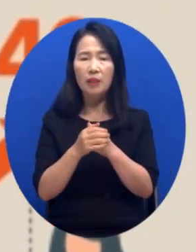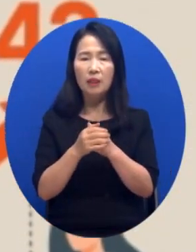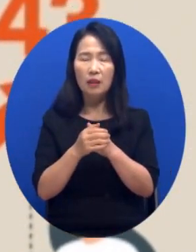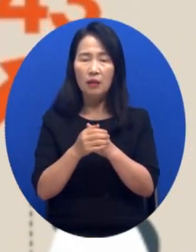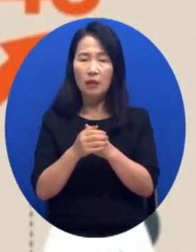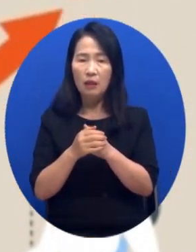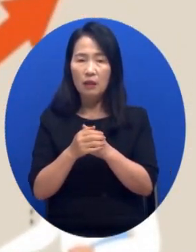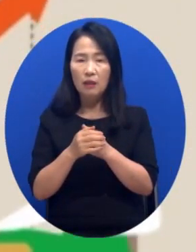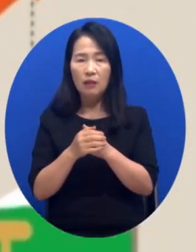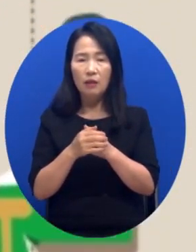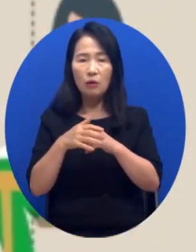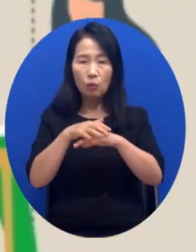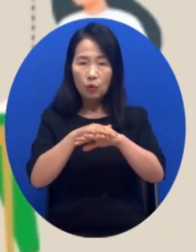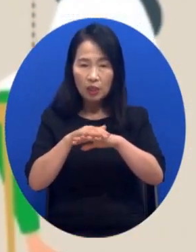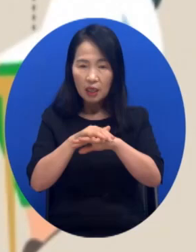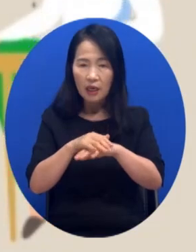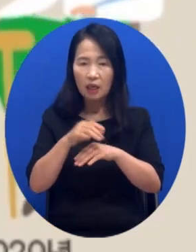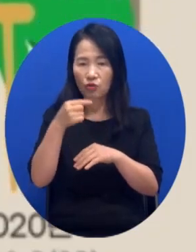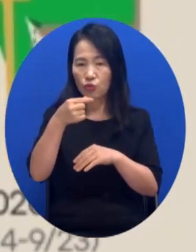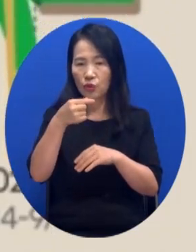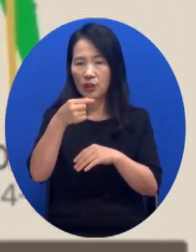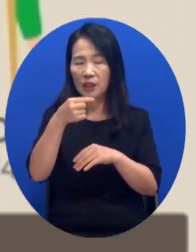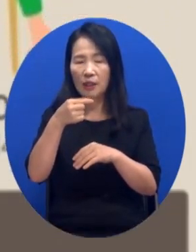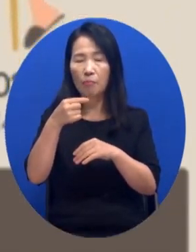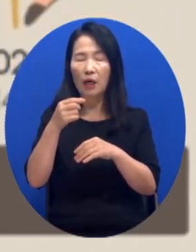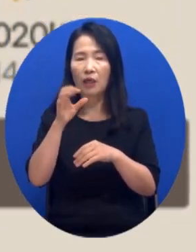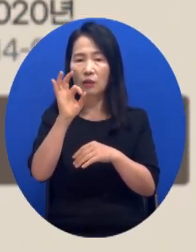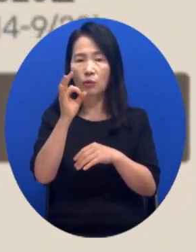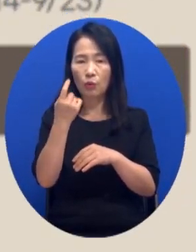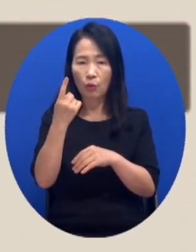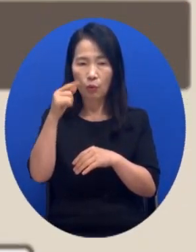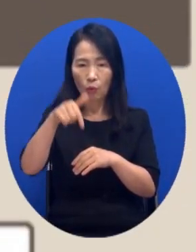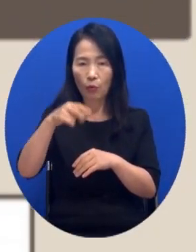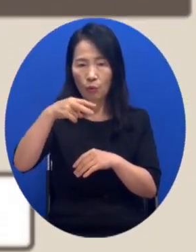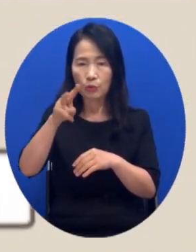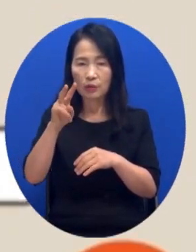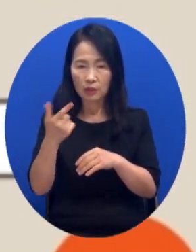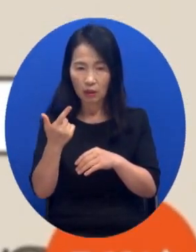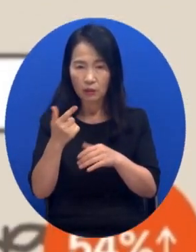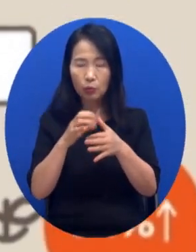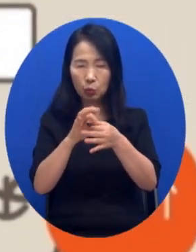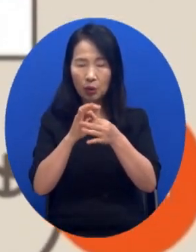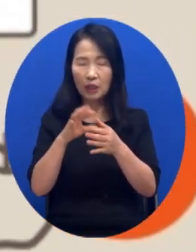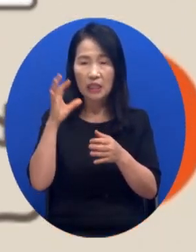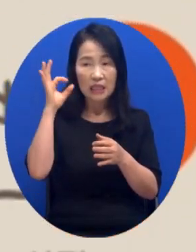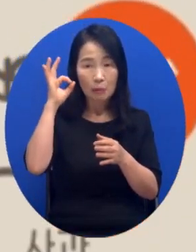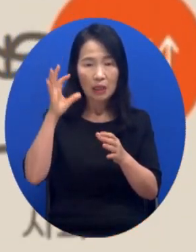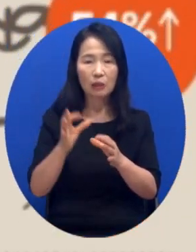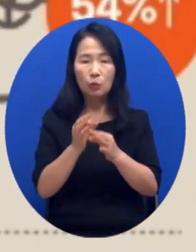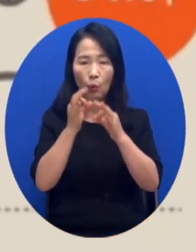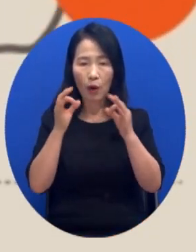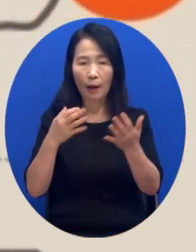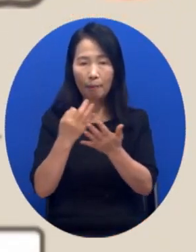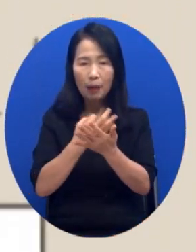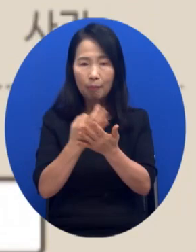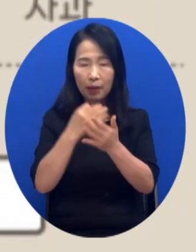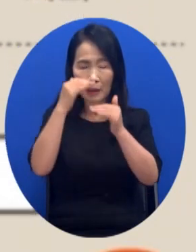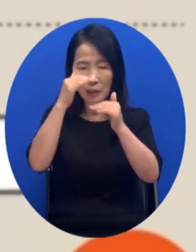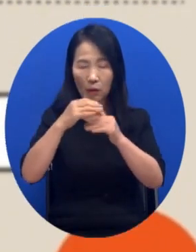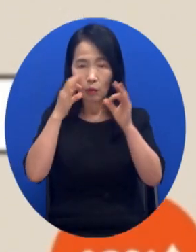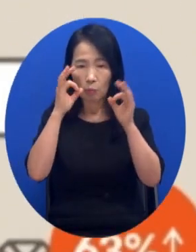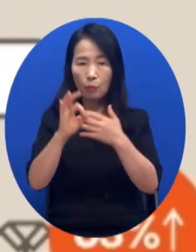이베이 코리아를 운영하는 G마켓과 옥션이 최근 열흘 동안 주요 상품군의 판매량을 분석한